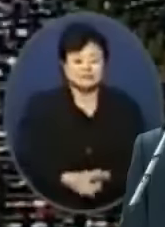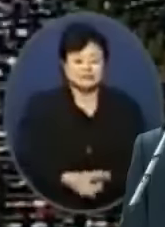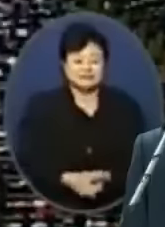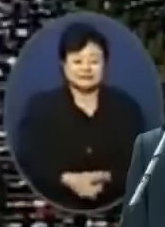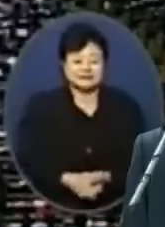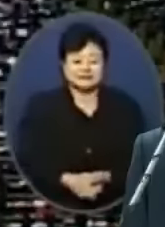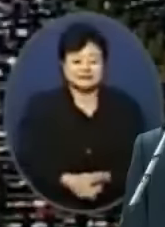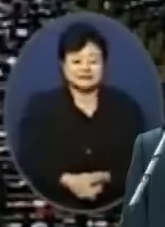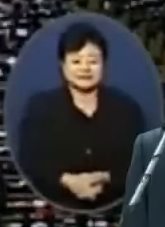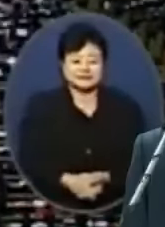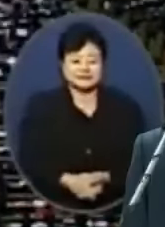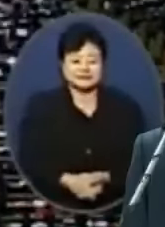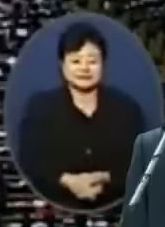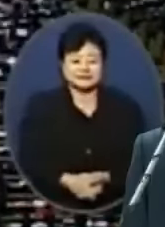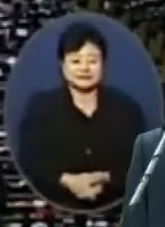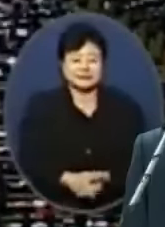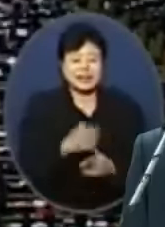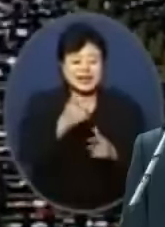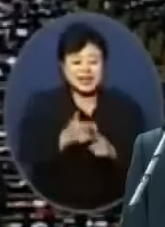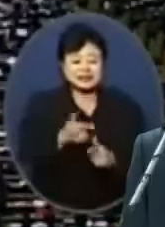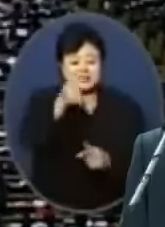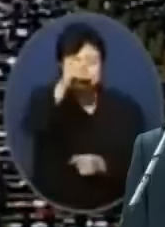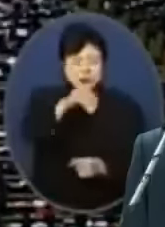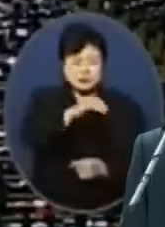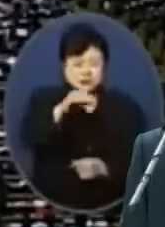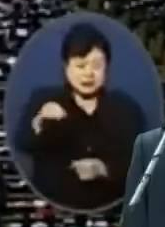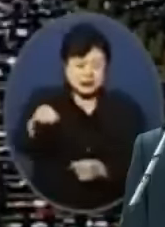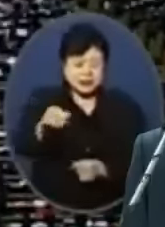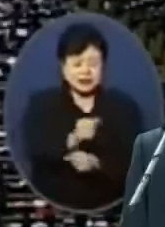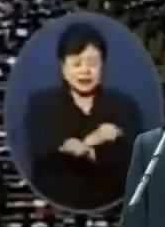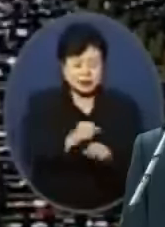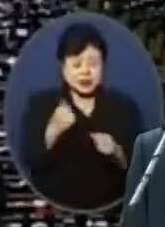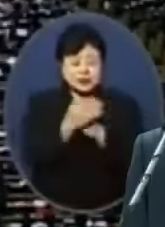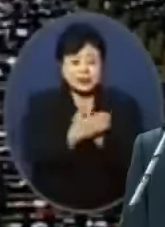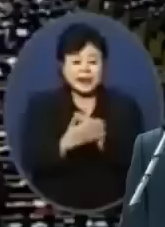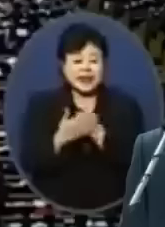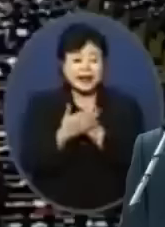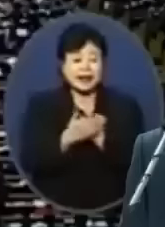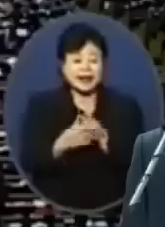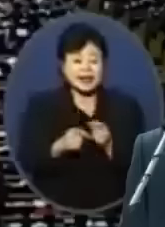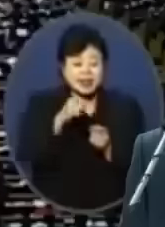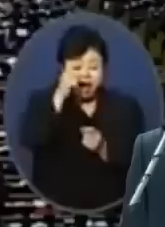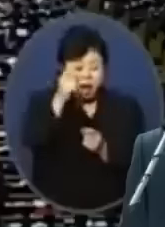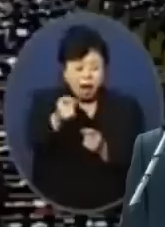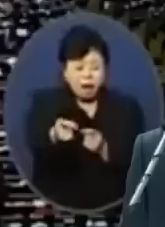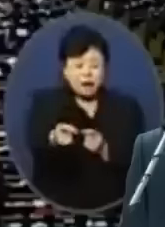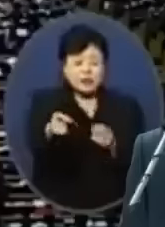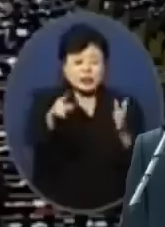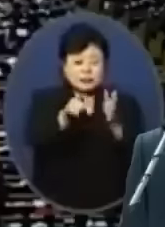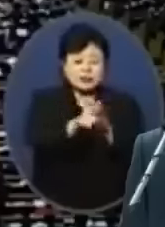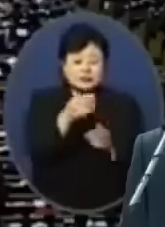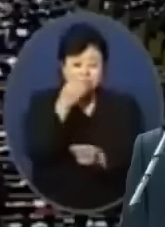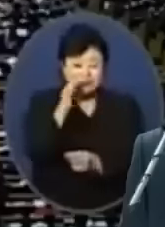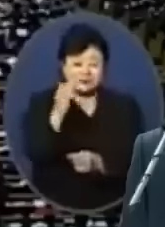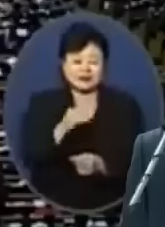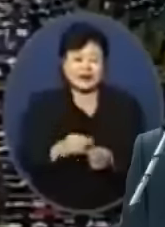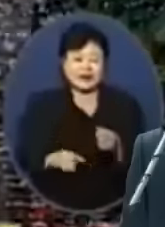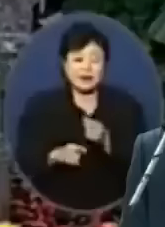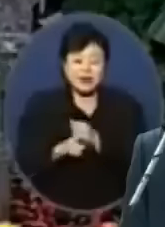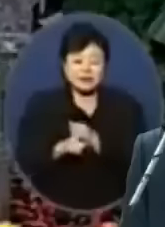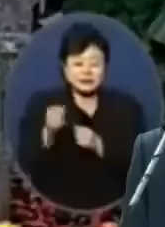않습니다. 우리 예수님의 십자가 대속의 은혜를 영원히 믿을 수가 있습니다.